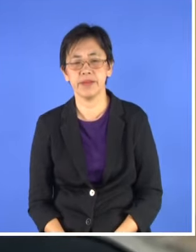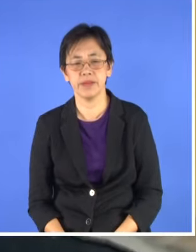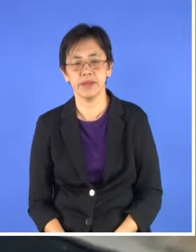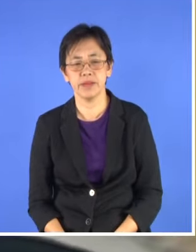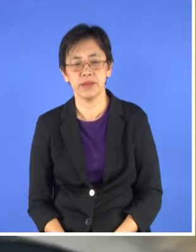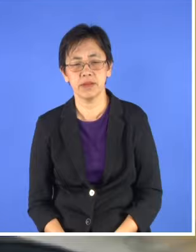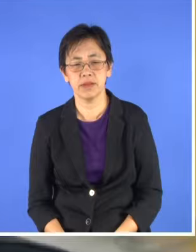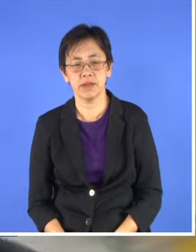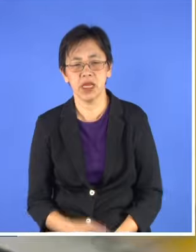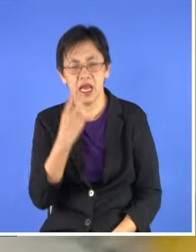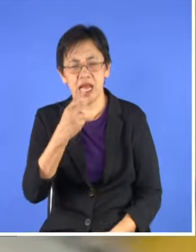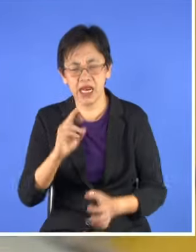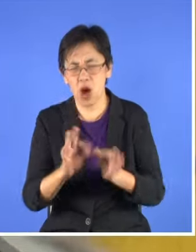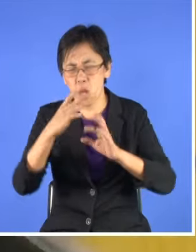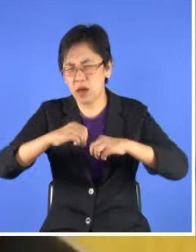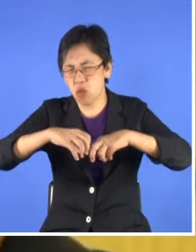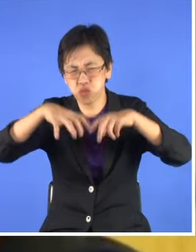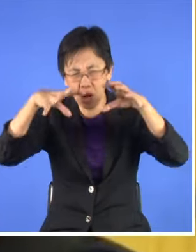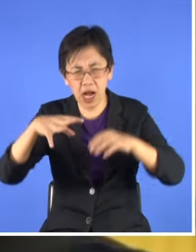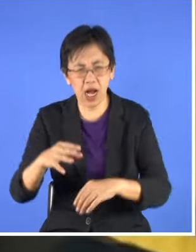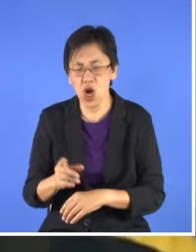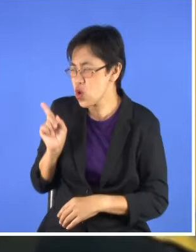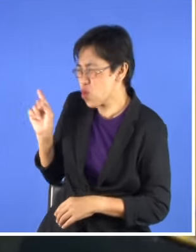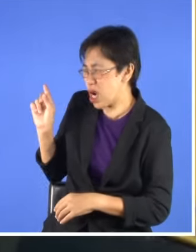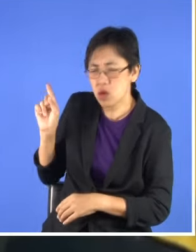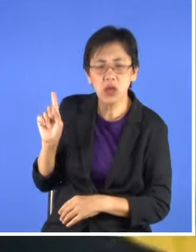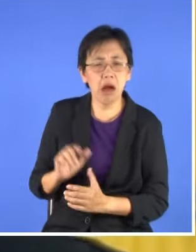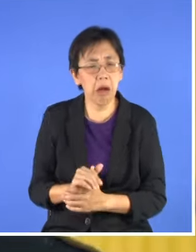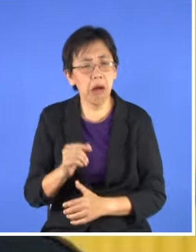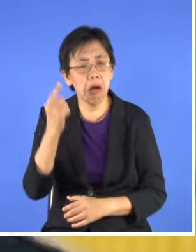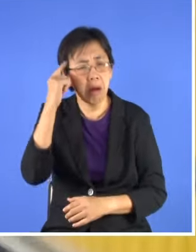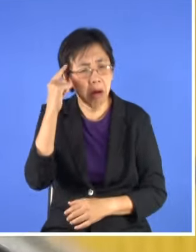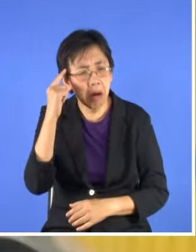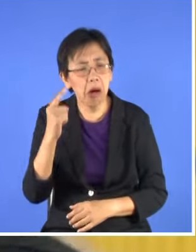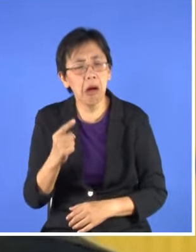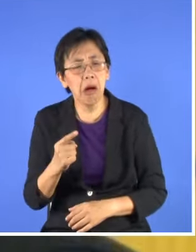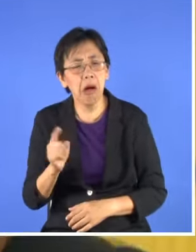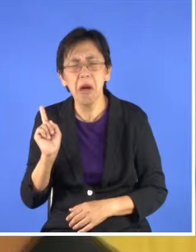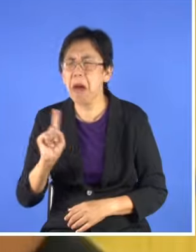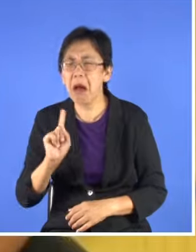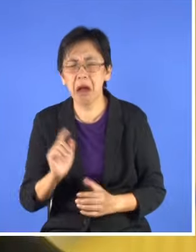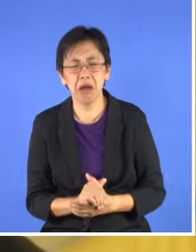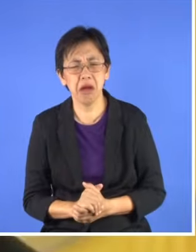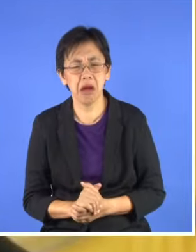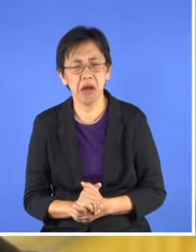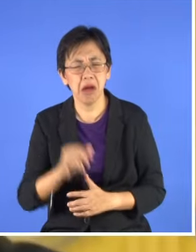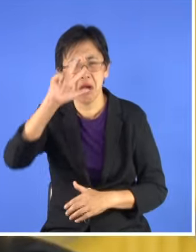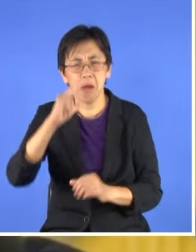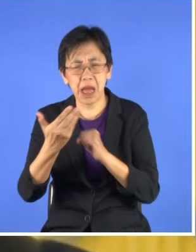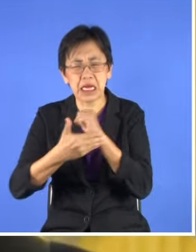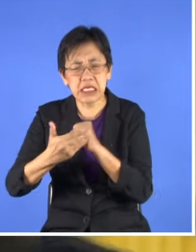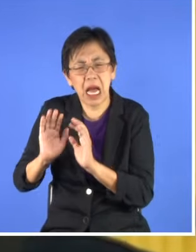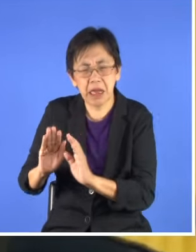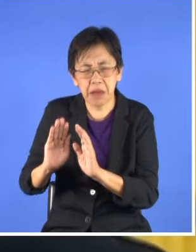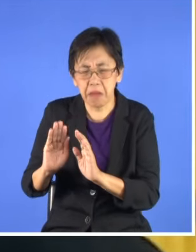กลุ่มปันขนาดใหญ่เลยครับตรงไหนตรงไหนเออไม่อยู่ข้างหลังตรงนี้ครับไม่คิดว่าจะเป็นโรงโรงงานตรงเนี้ยคือมันคือโรงงานอะไรครับน่าจะเป็นโรงเก็กบัญชาอะไรประมาณเ